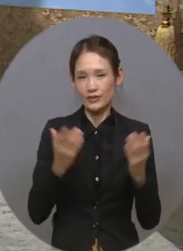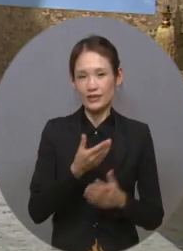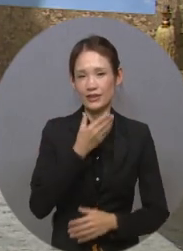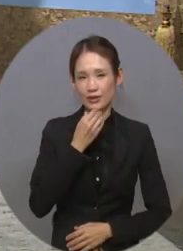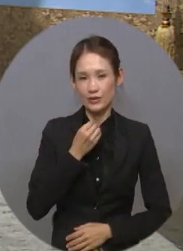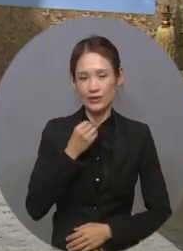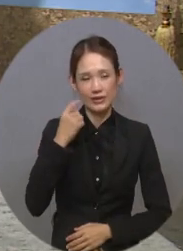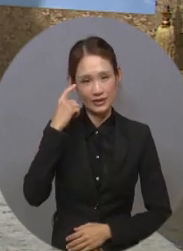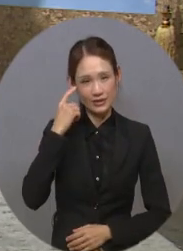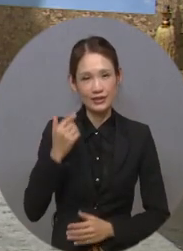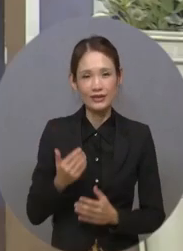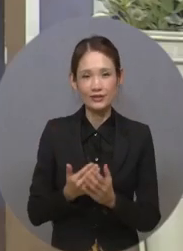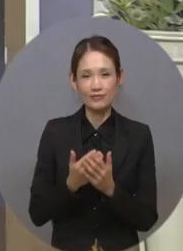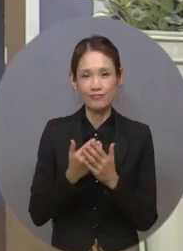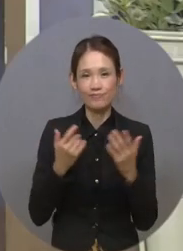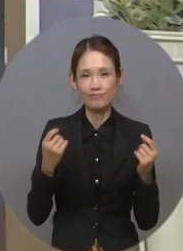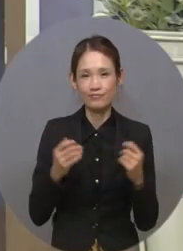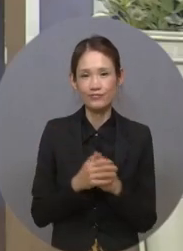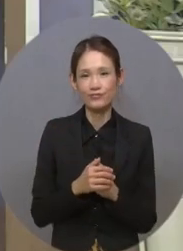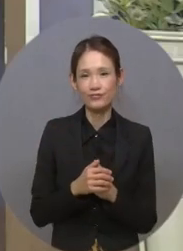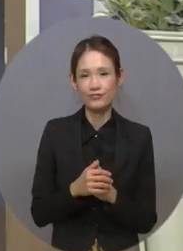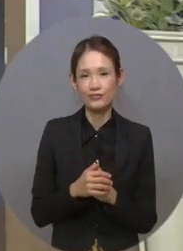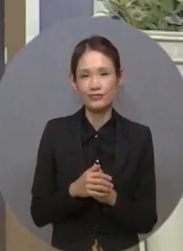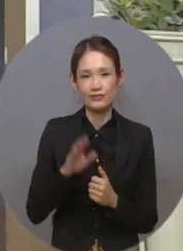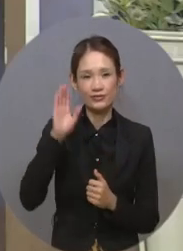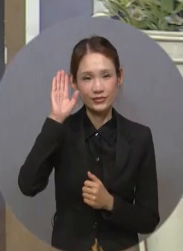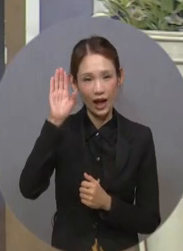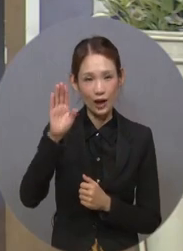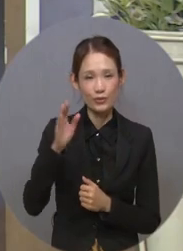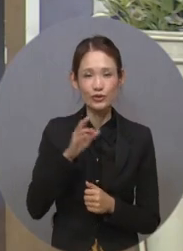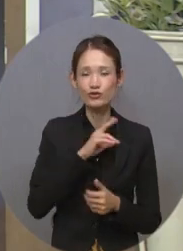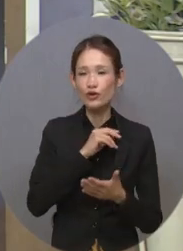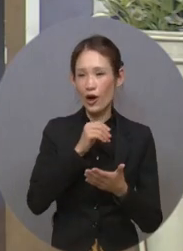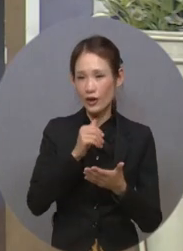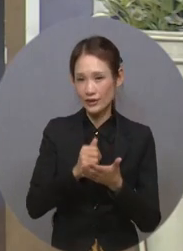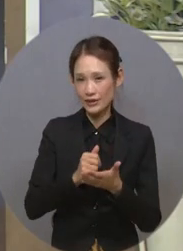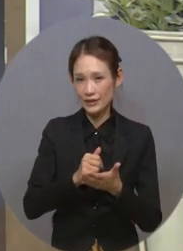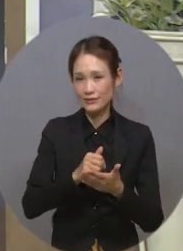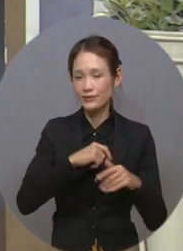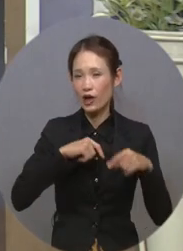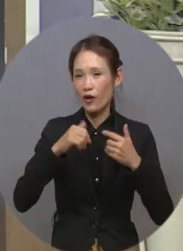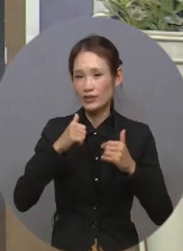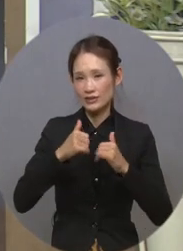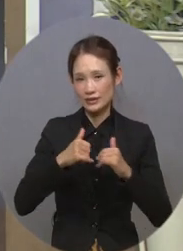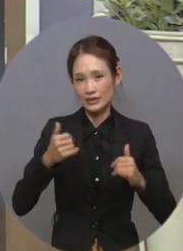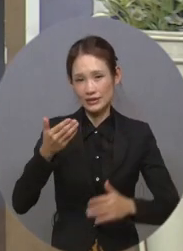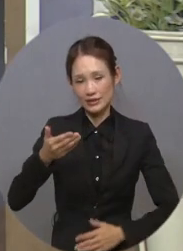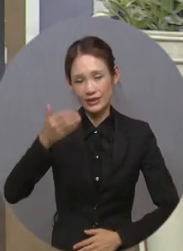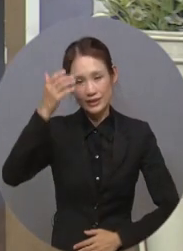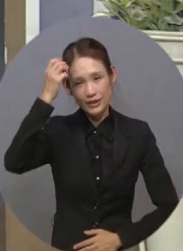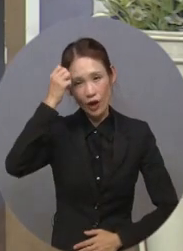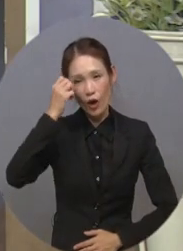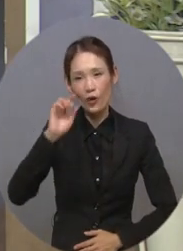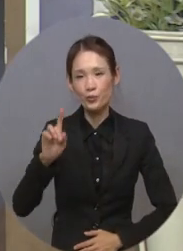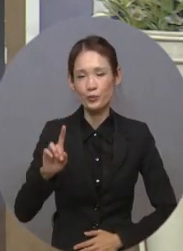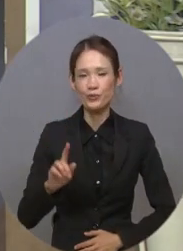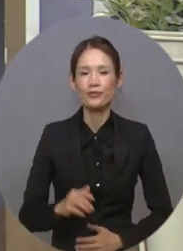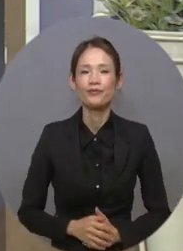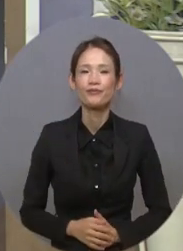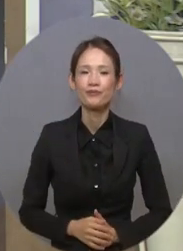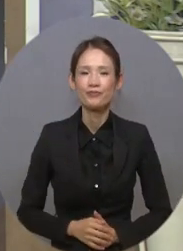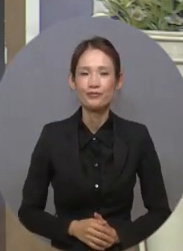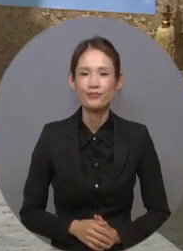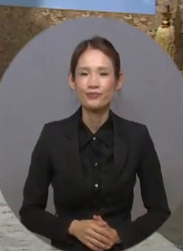네. 개발이 네. 될 것 같습니다. 네. 그러면 앞으로 의원님께서는 좀 네. 어떤 정치인으로 기억이 네. 좀 되고